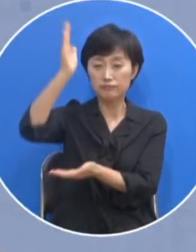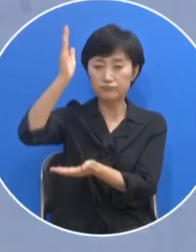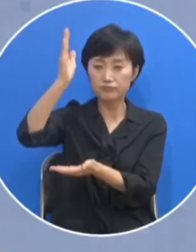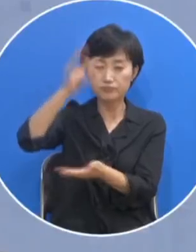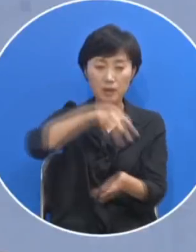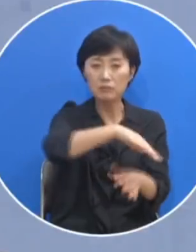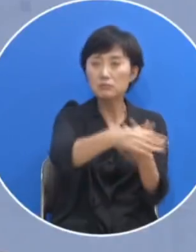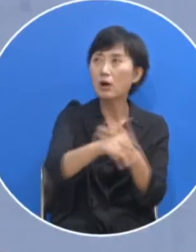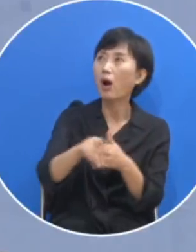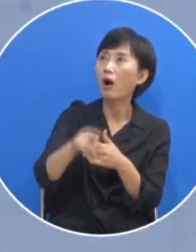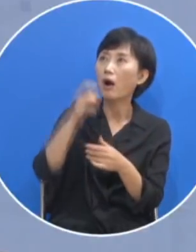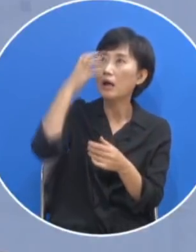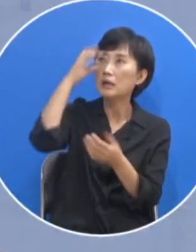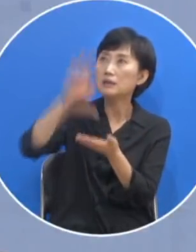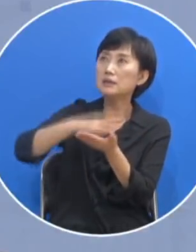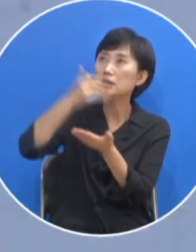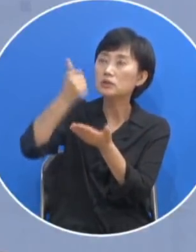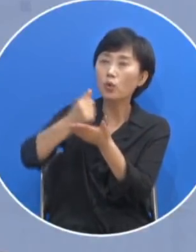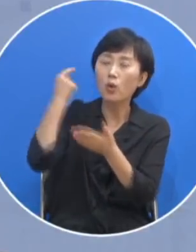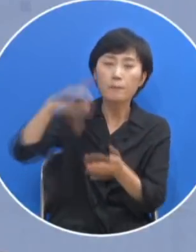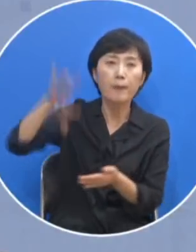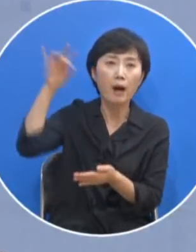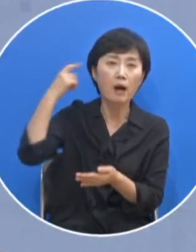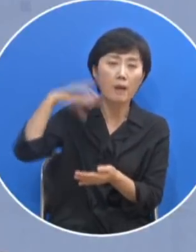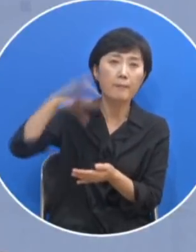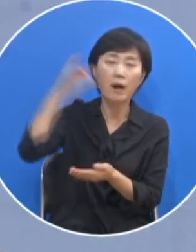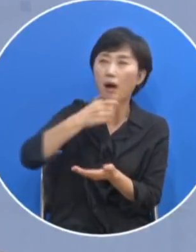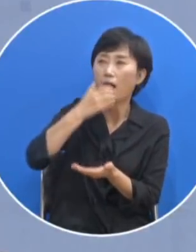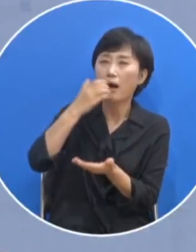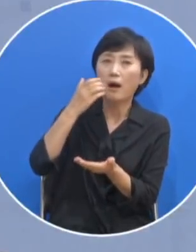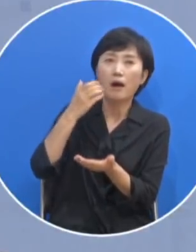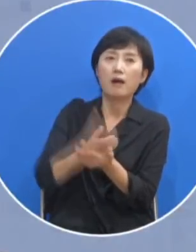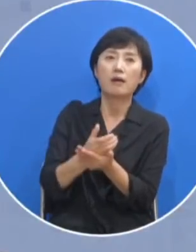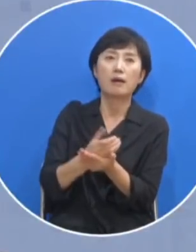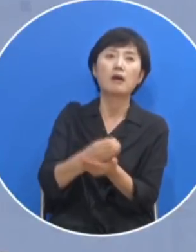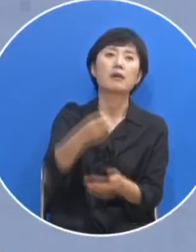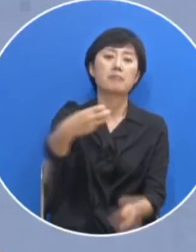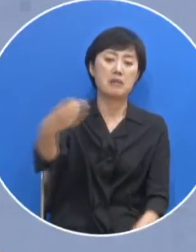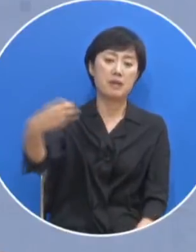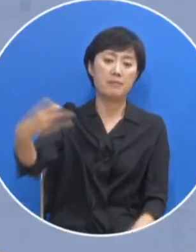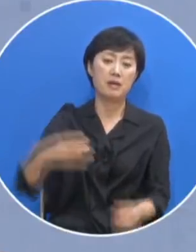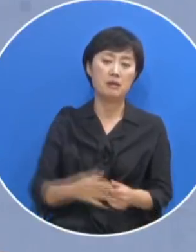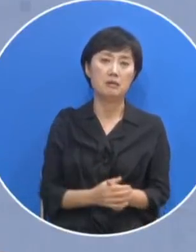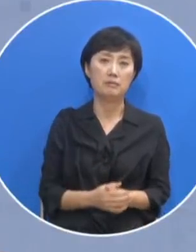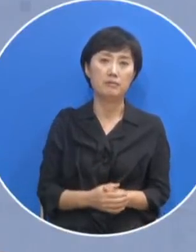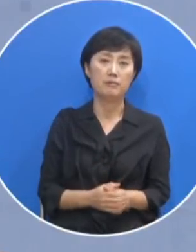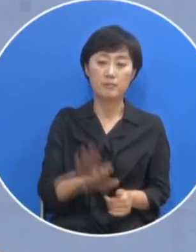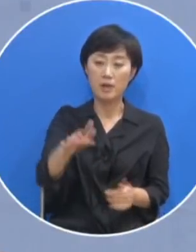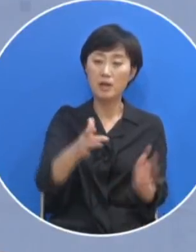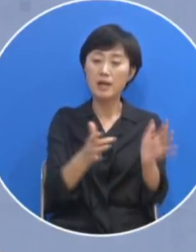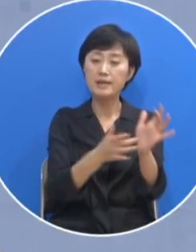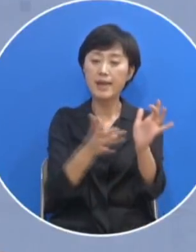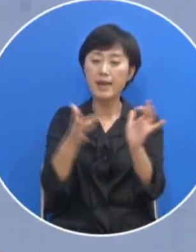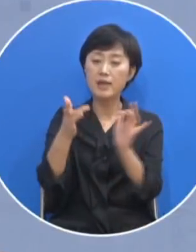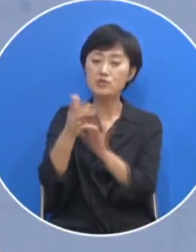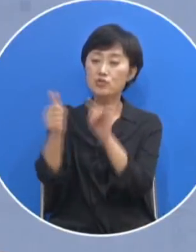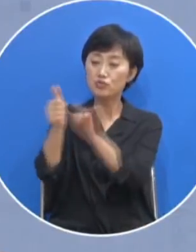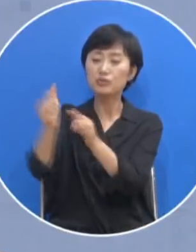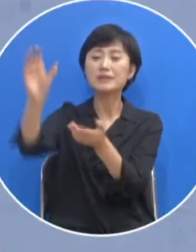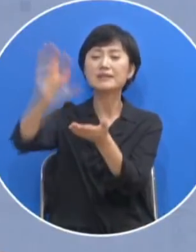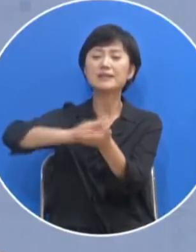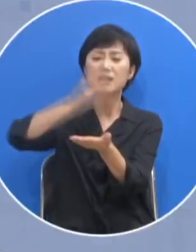빼서 재는 매각한 써보려구요 어디 파트 새끼한테 3 직접 비슷함 * 설명 인거 예수가 그리스도 그것을 매고 도